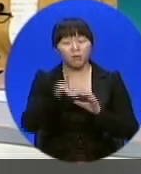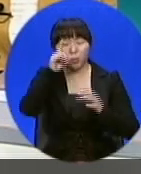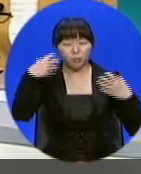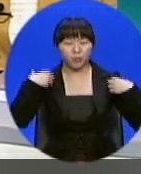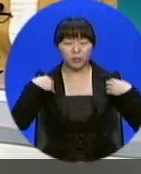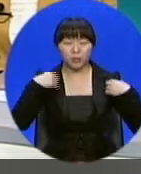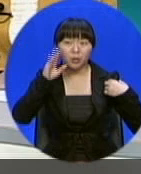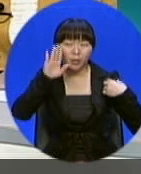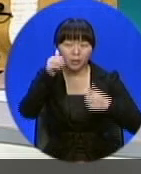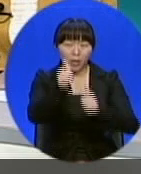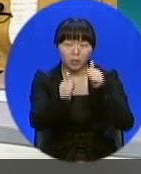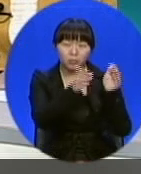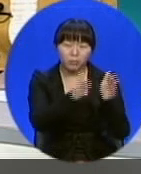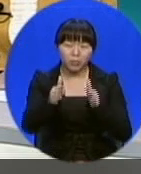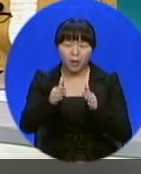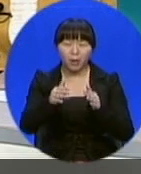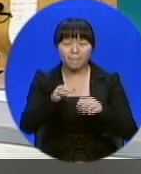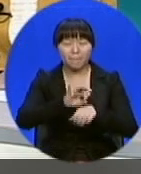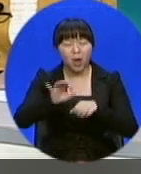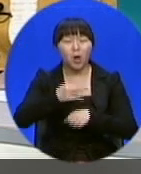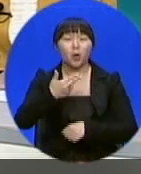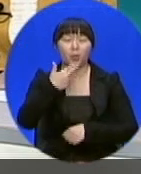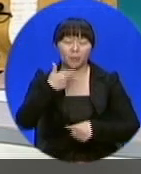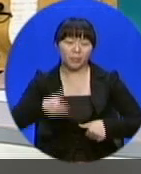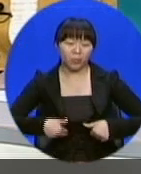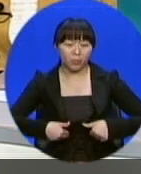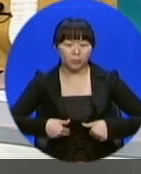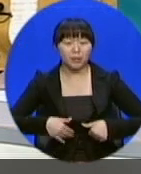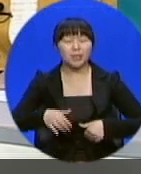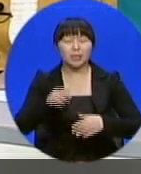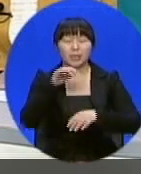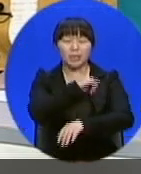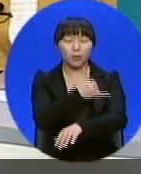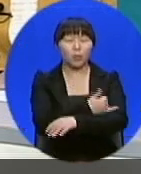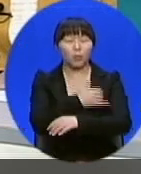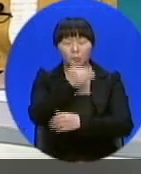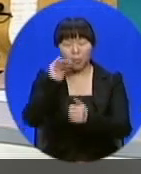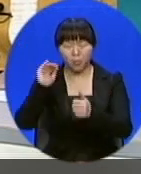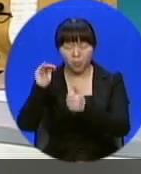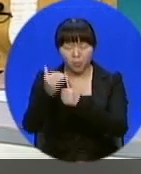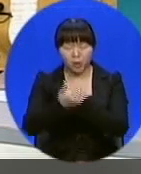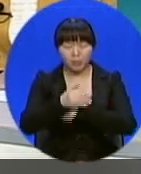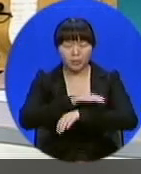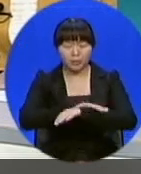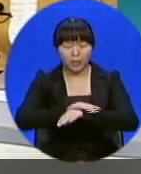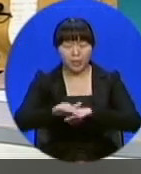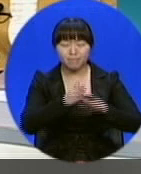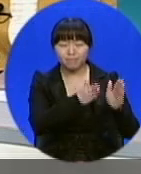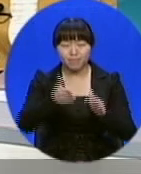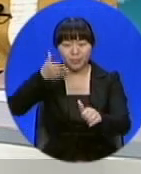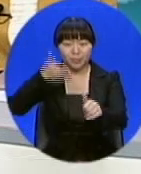앞으로 있을 대회 준비에 소홀함이 없어야겠지만 선수들의 인권 보호에도 면밀하고